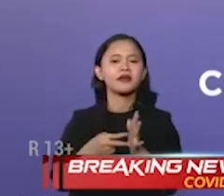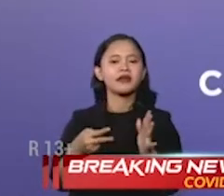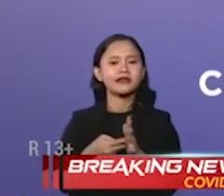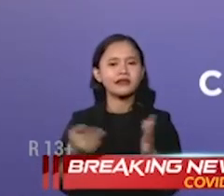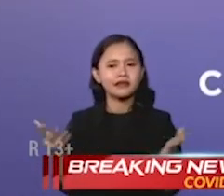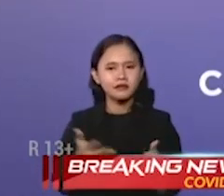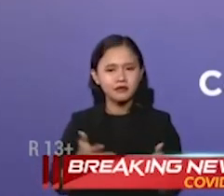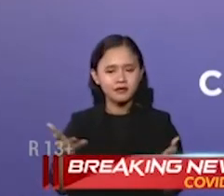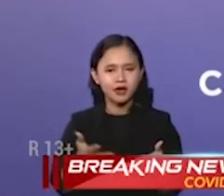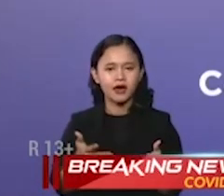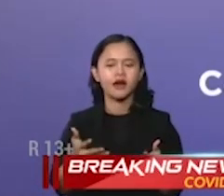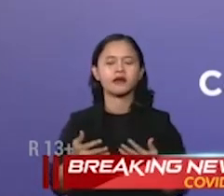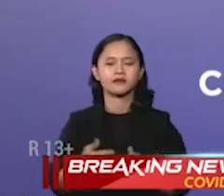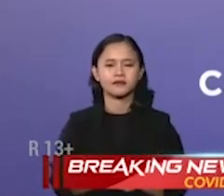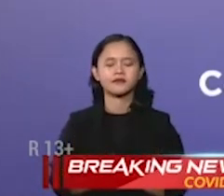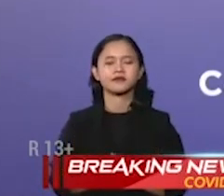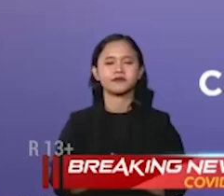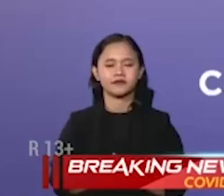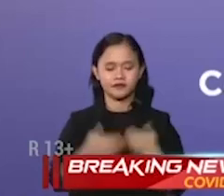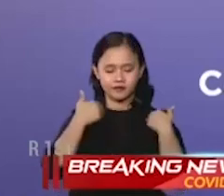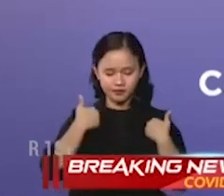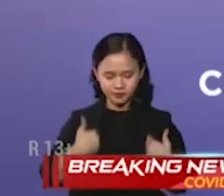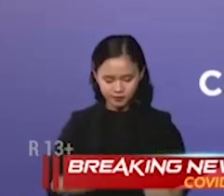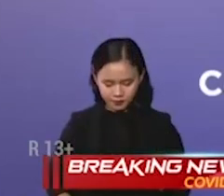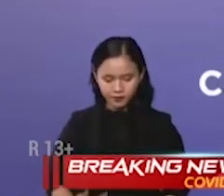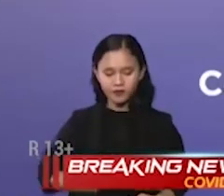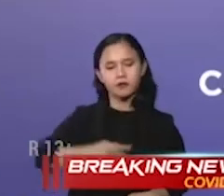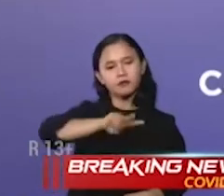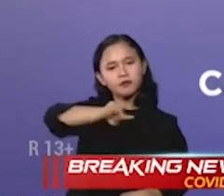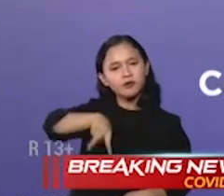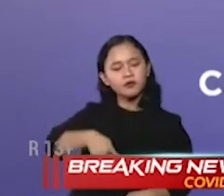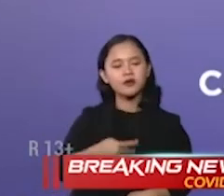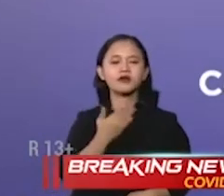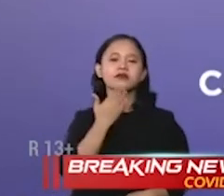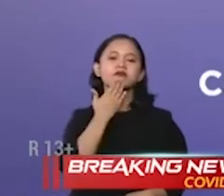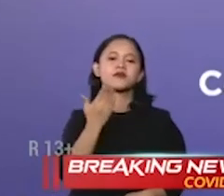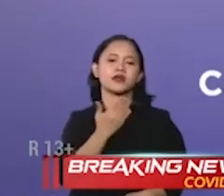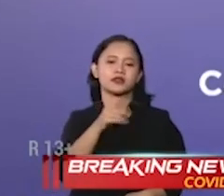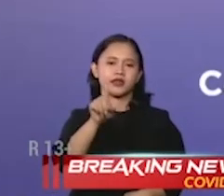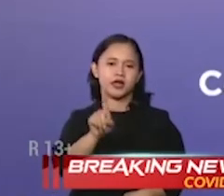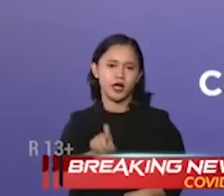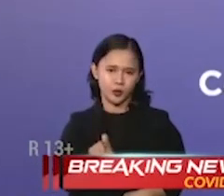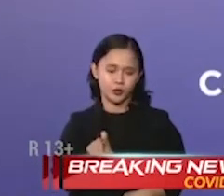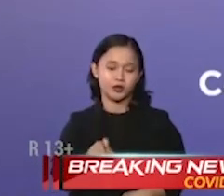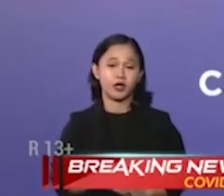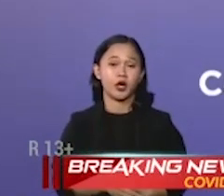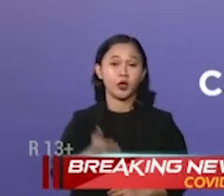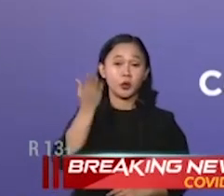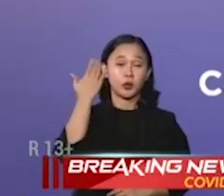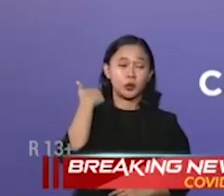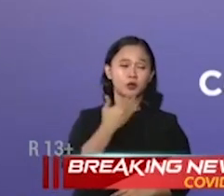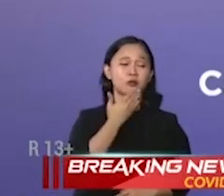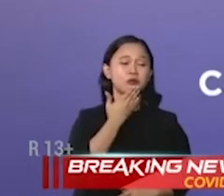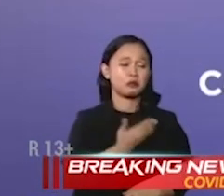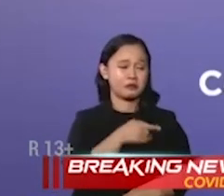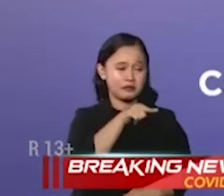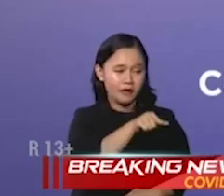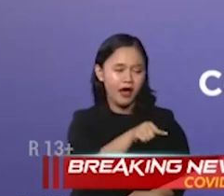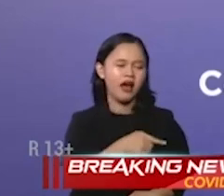lakukan di dalam merubah kebiasaan kita yang dahulu kita katakan normal